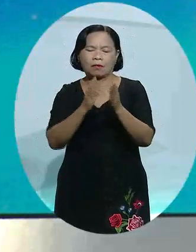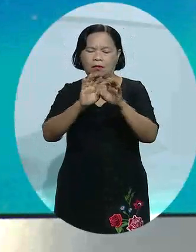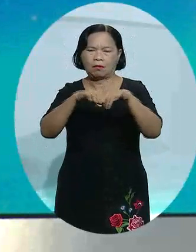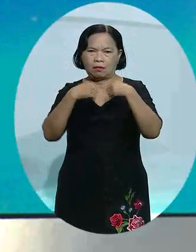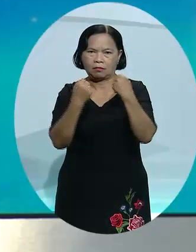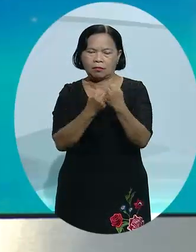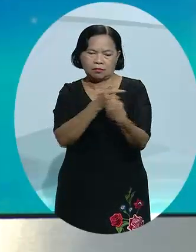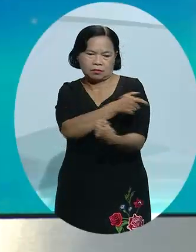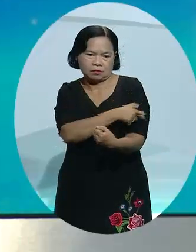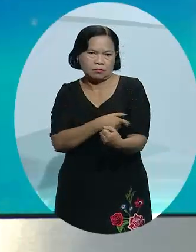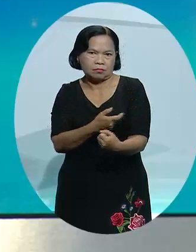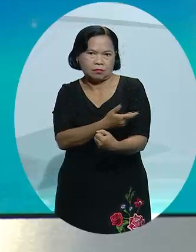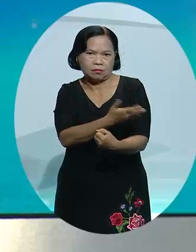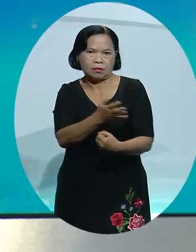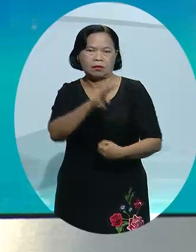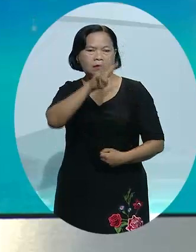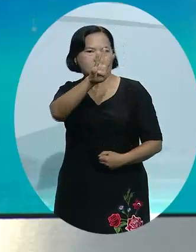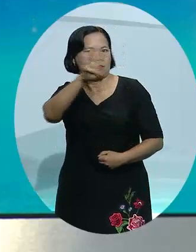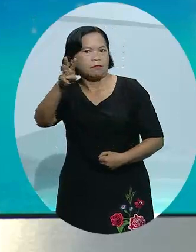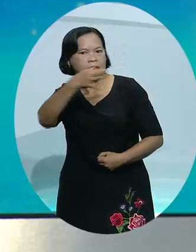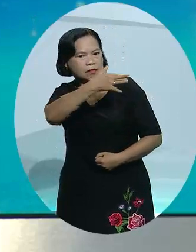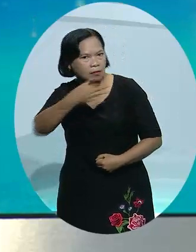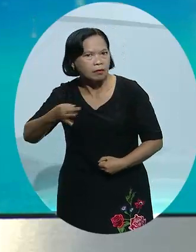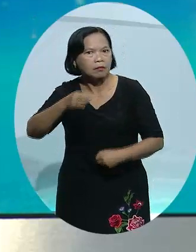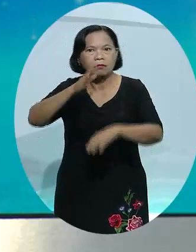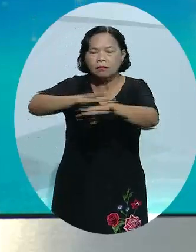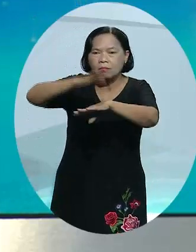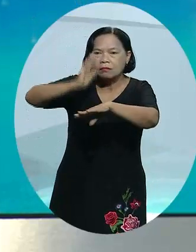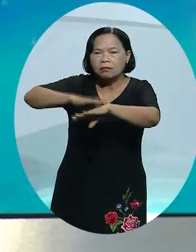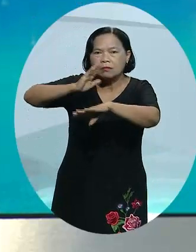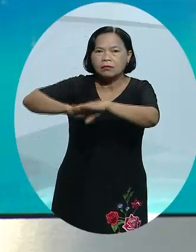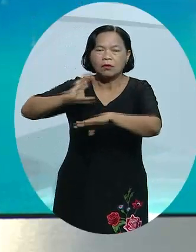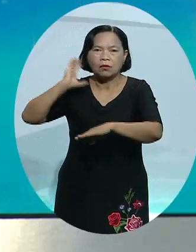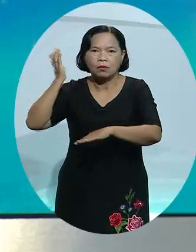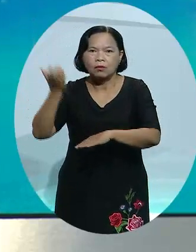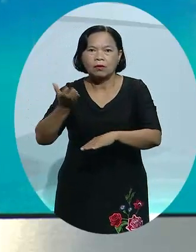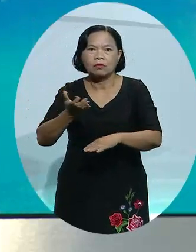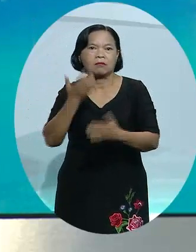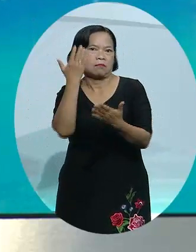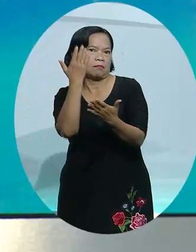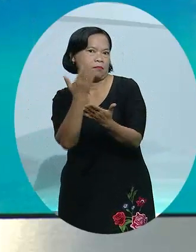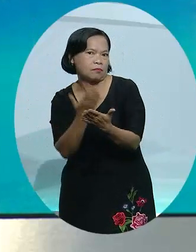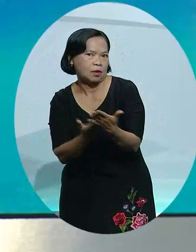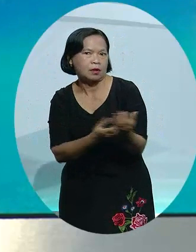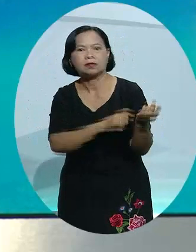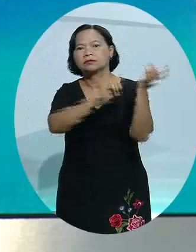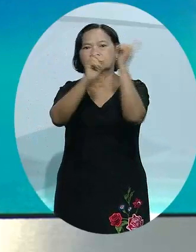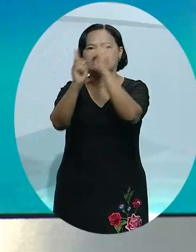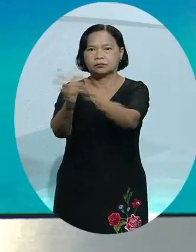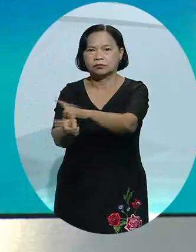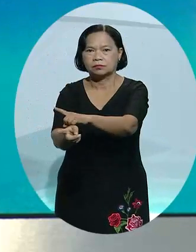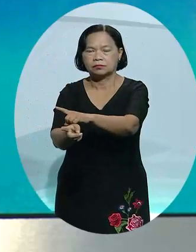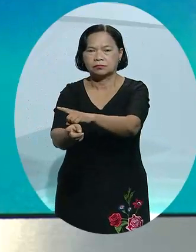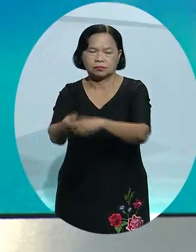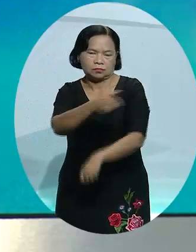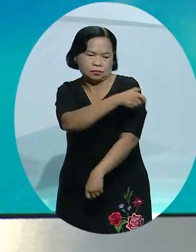về Bảo tồn Thiên nhiên WWF đã kêu gọi thế giới thiết lập một cơ chế khung mới và mang tính chuyển đổi để đẩy mạnh công